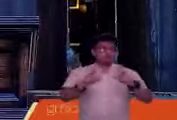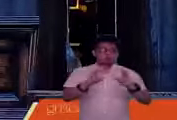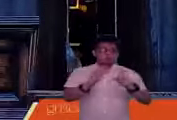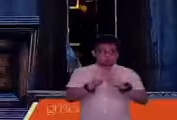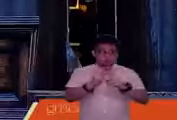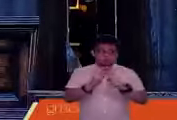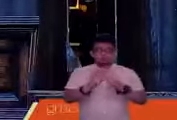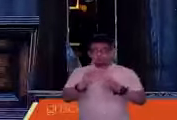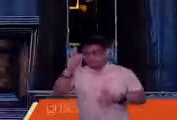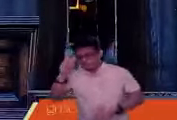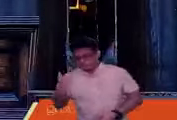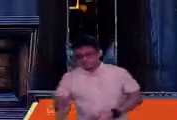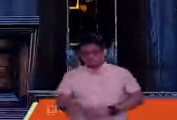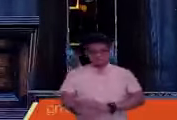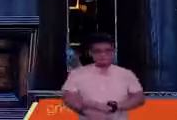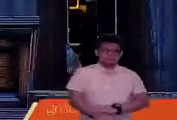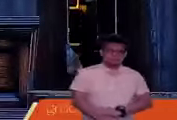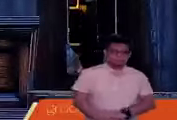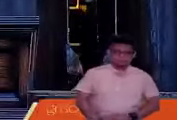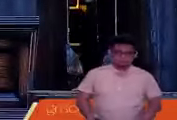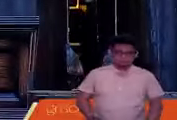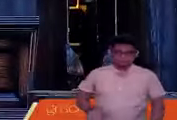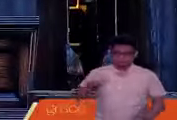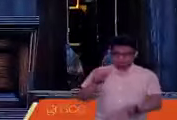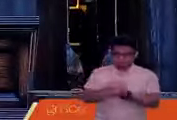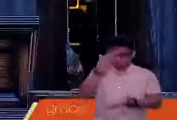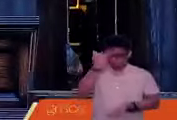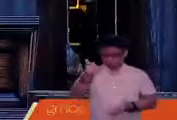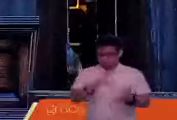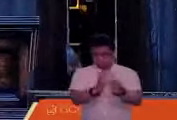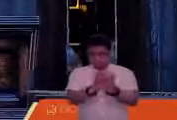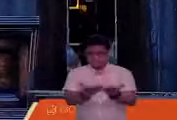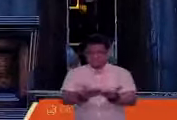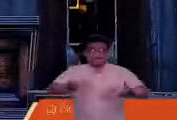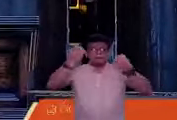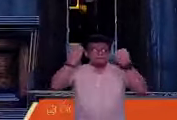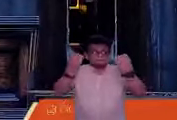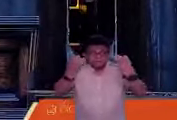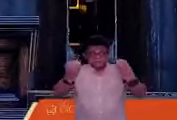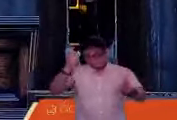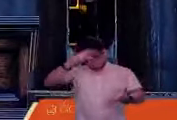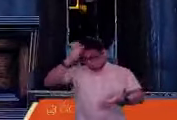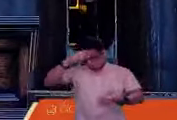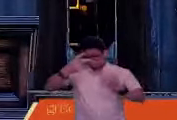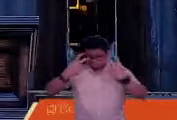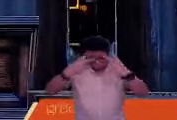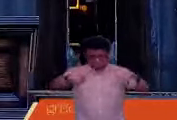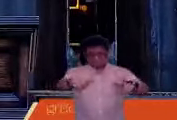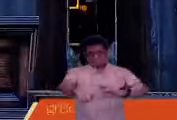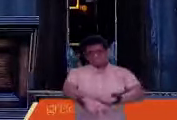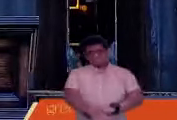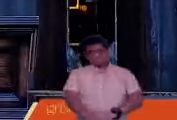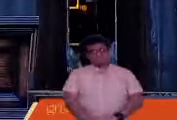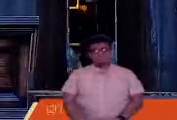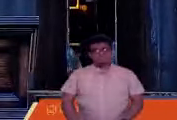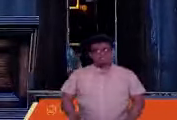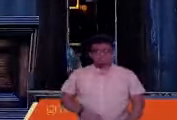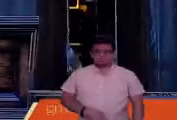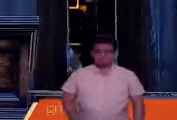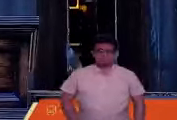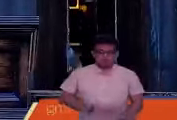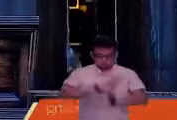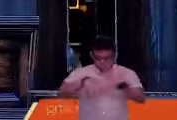God. Mga kaigsunan, mabitaw na, kining Biblia, daghang wisdom diri nga makita na to. In fact,